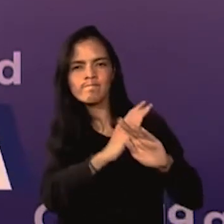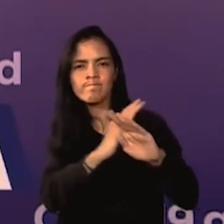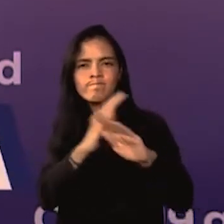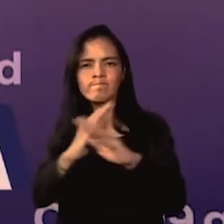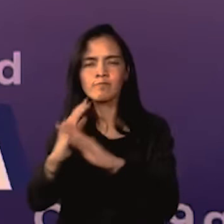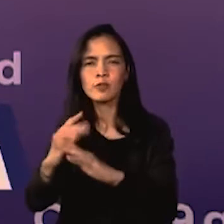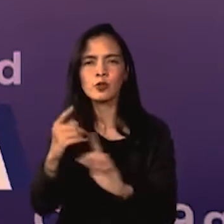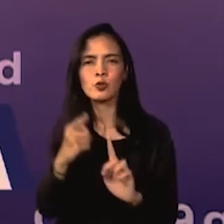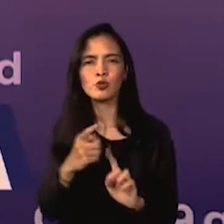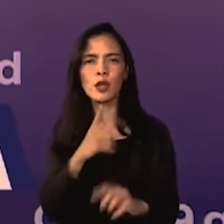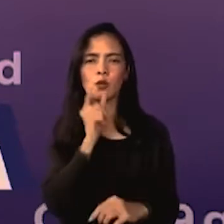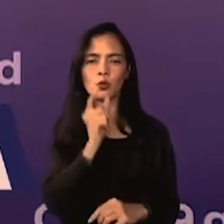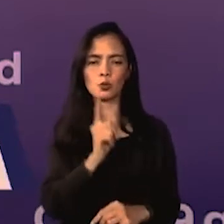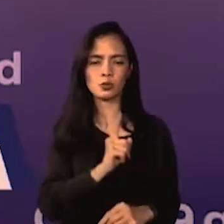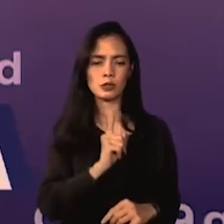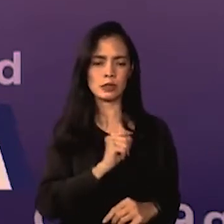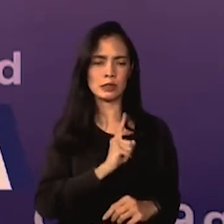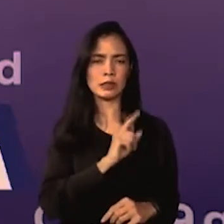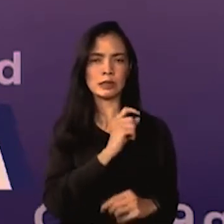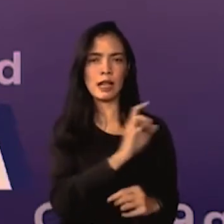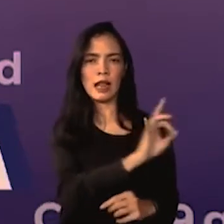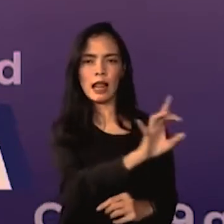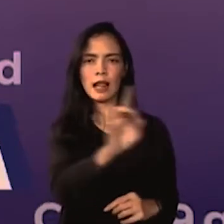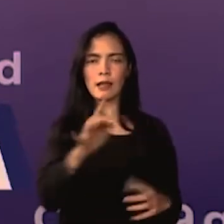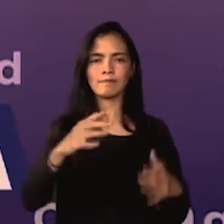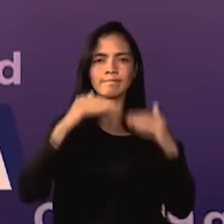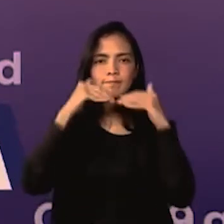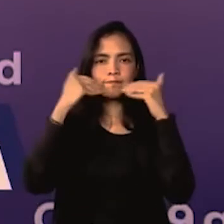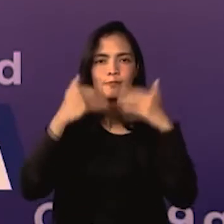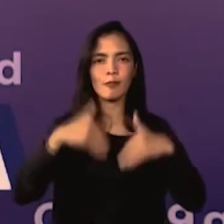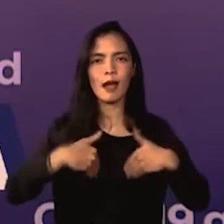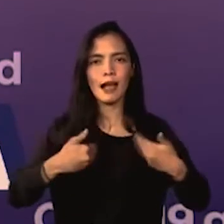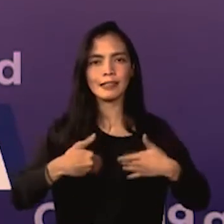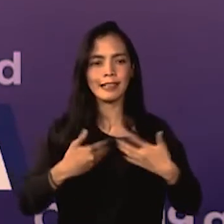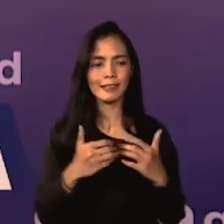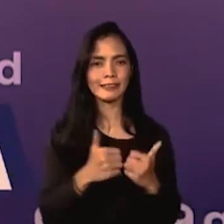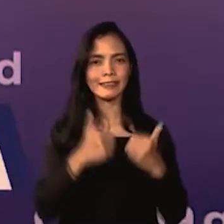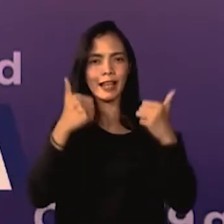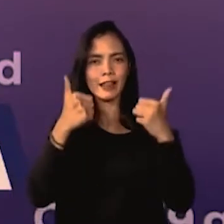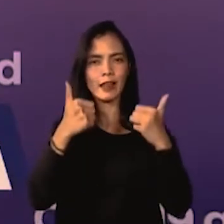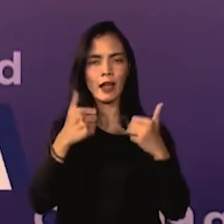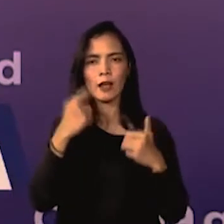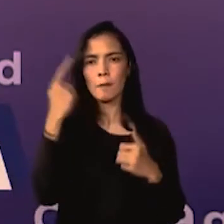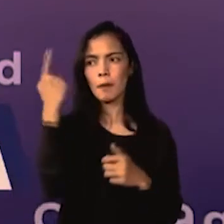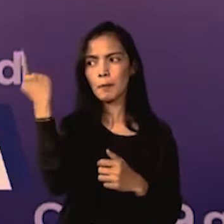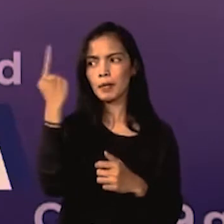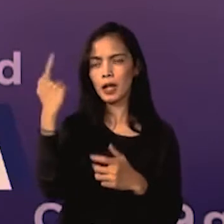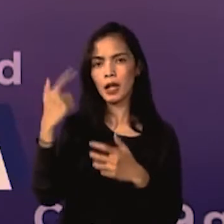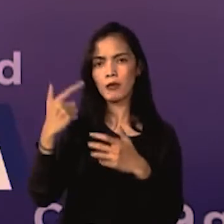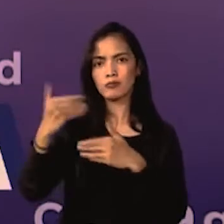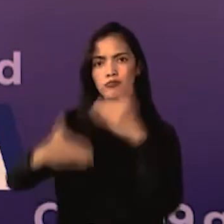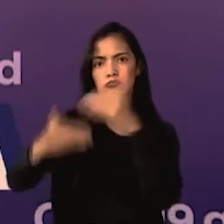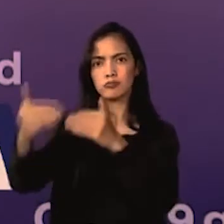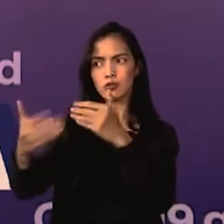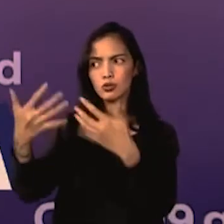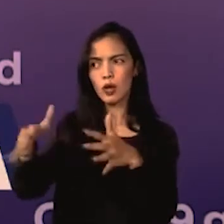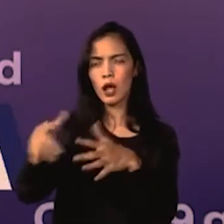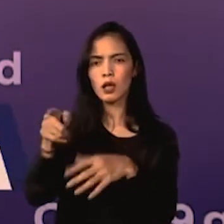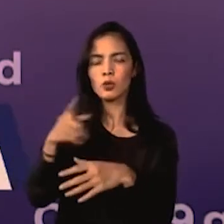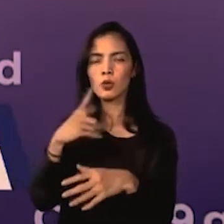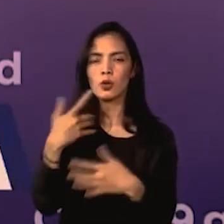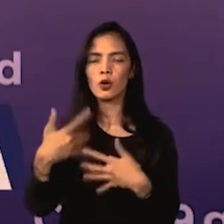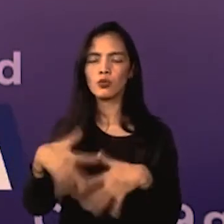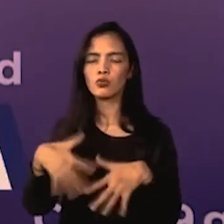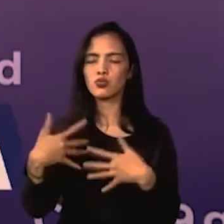mensejahterakan, membahagiakan kita semua. Apa yang telah dilakukan oleh pemerintah merupakan upaya-upaya yang sangat besar,